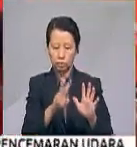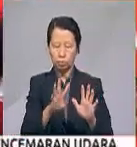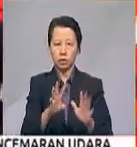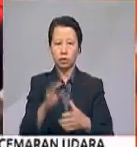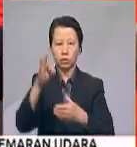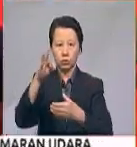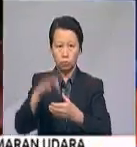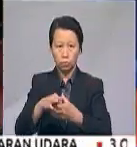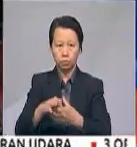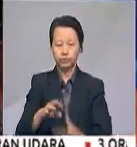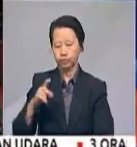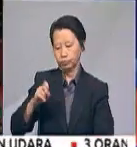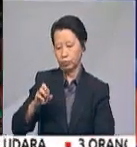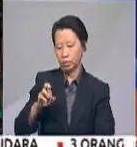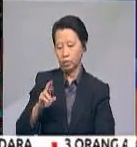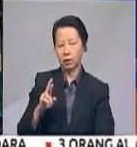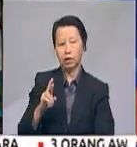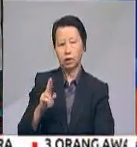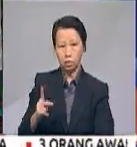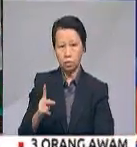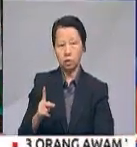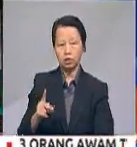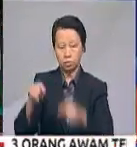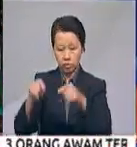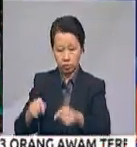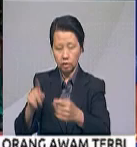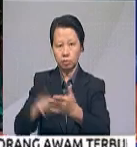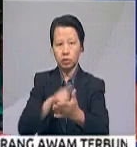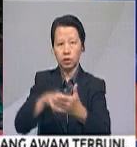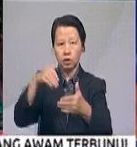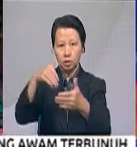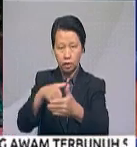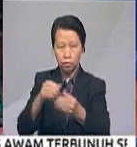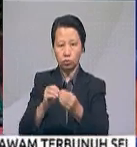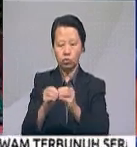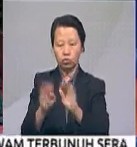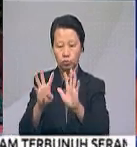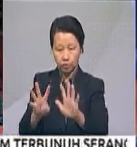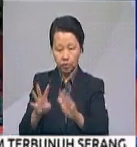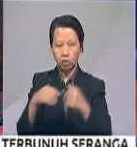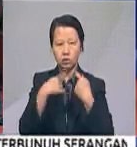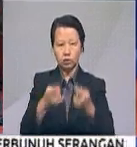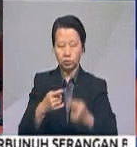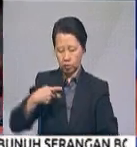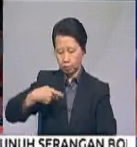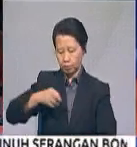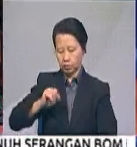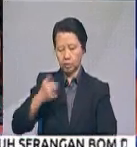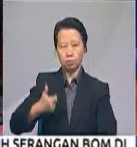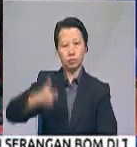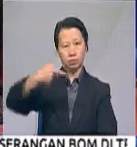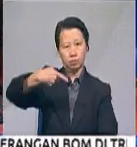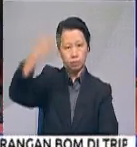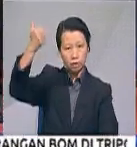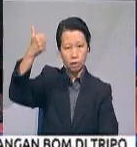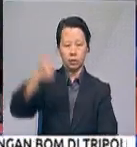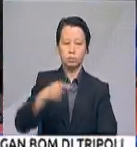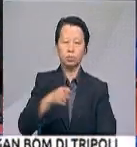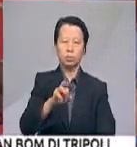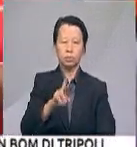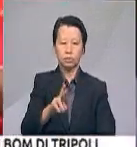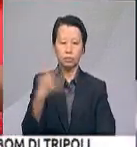undi. PRK Tanjung Pia ini juga merupakan pilihan raya kecil ke-9 sejak PH memenangi PRU ke-14.